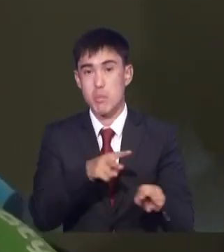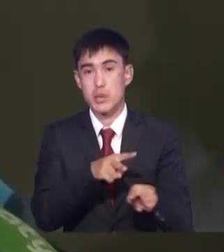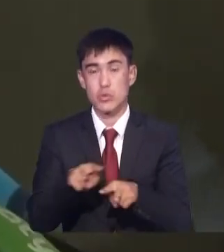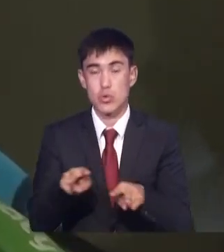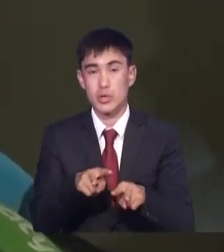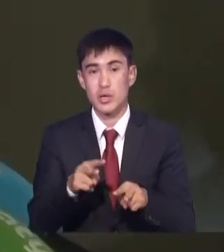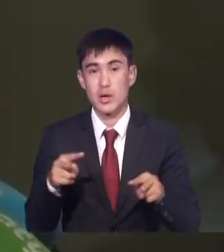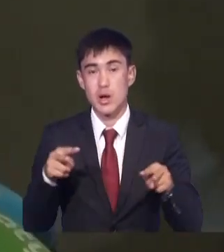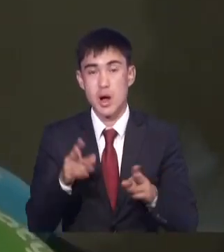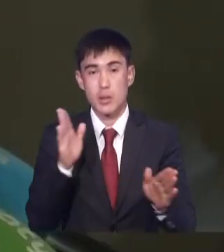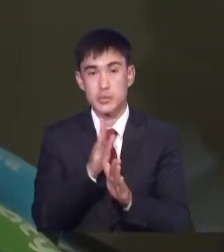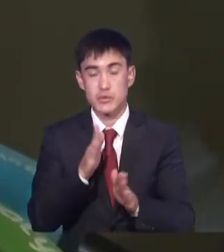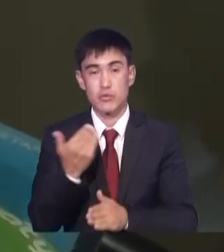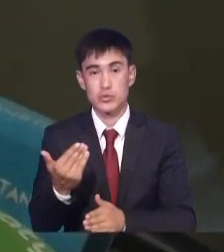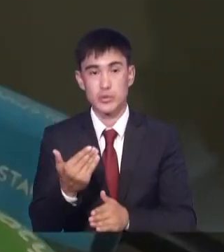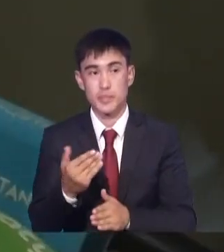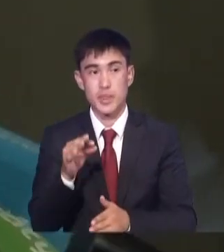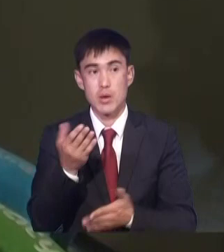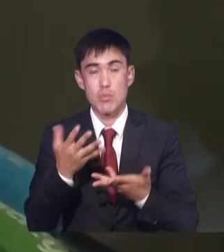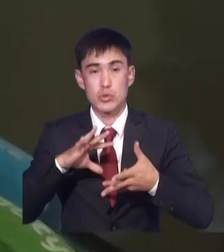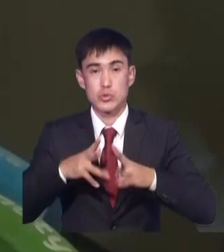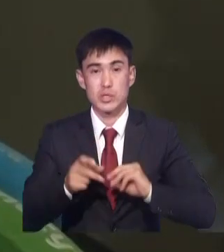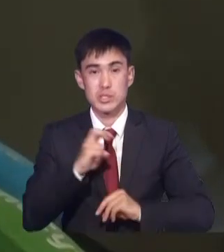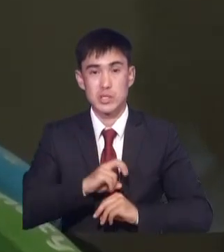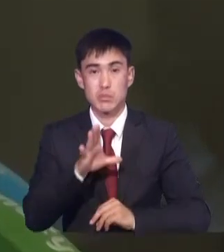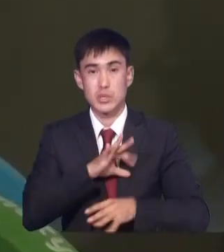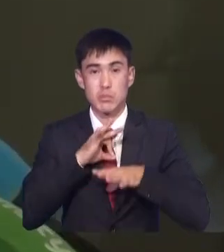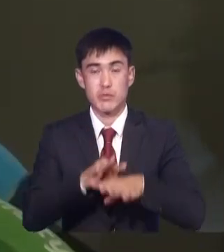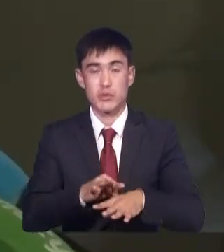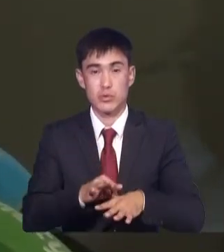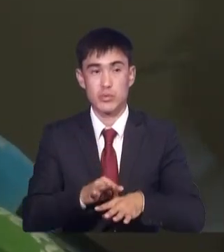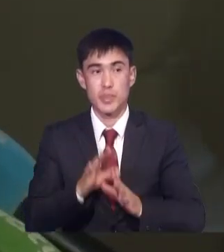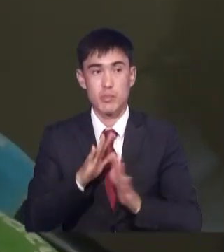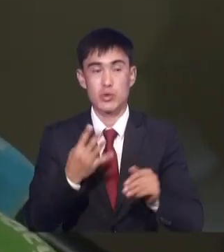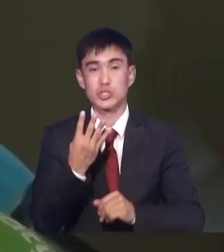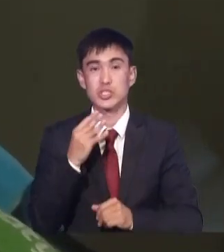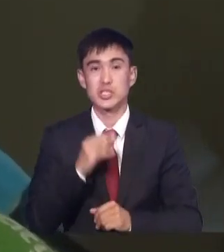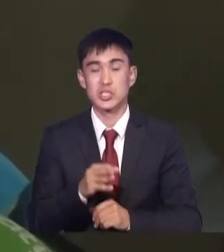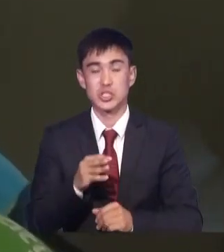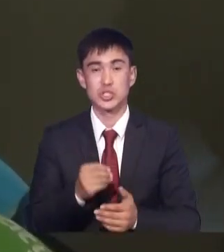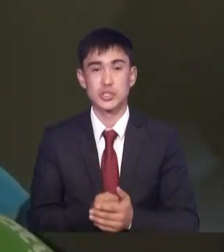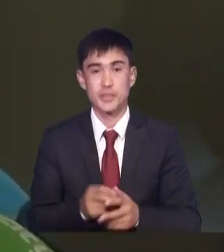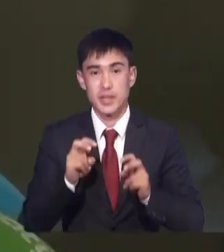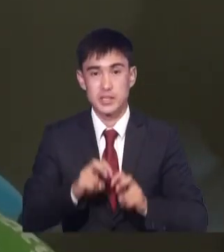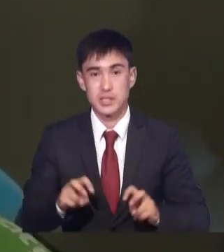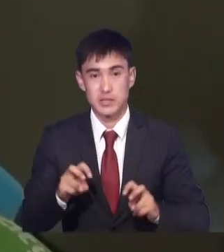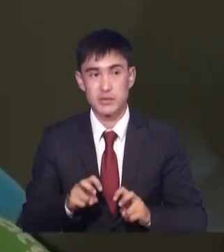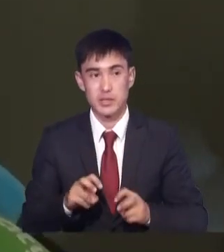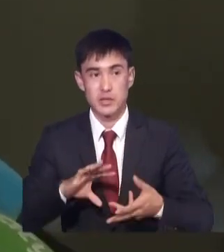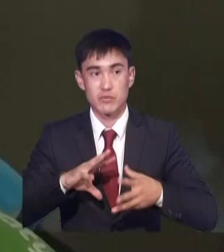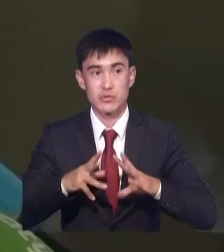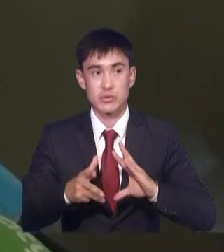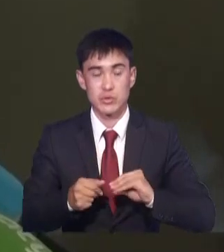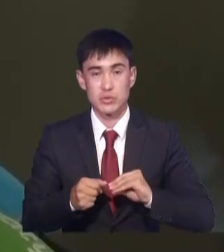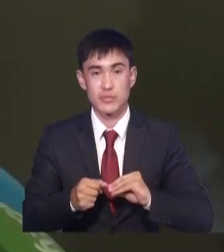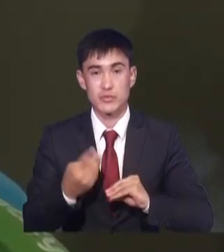мониторинг атмосферного воздуха. По результатам исследования было проведено более 4000 исследований. По результатам